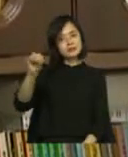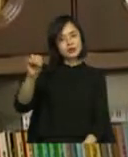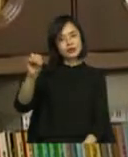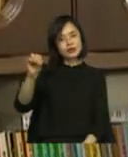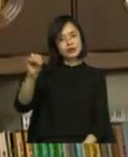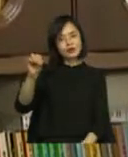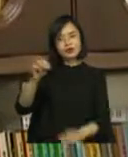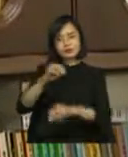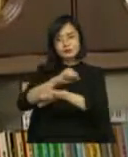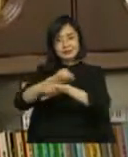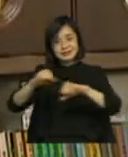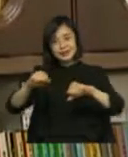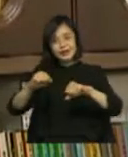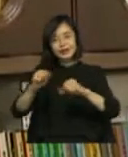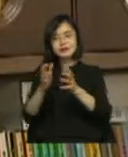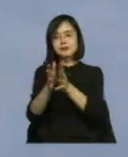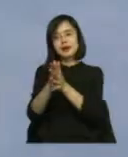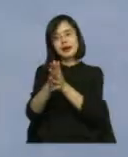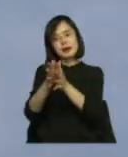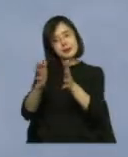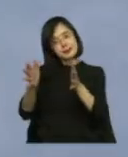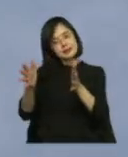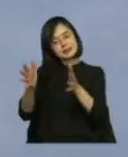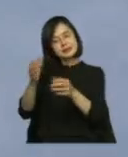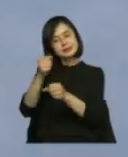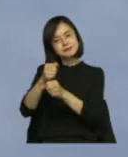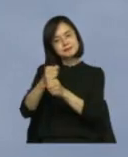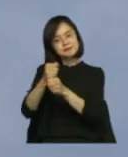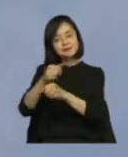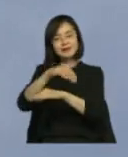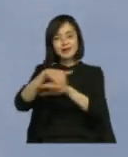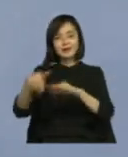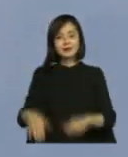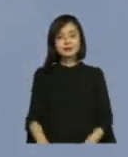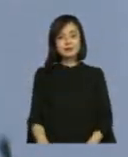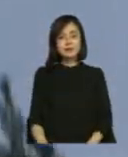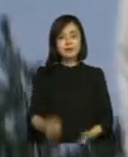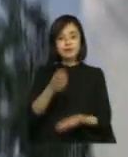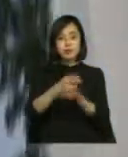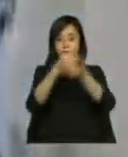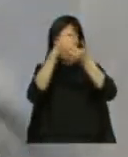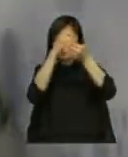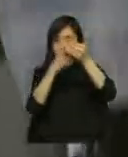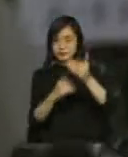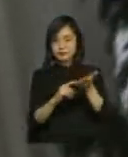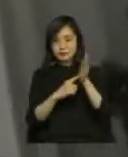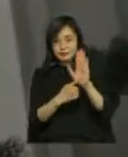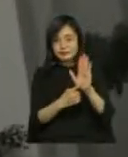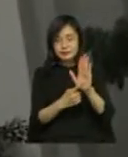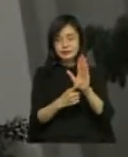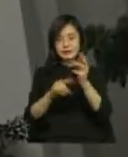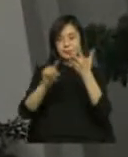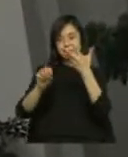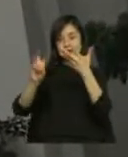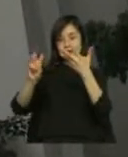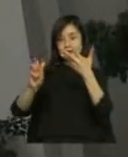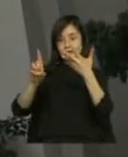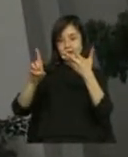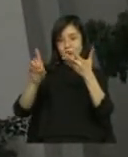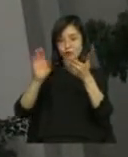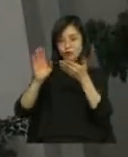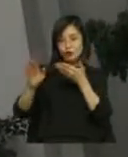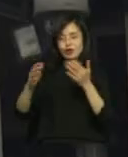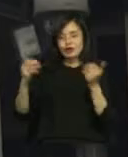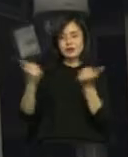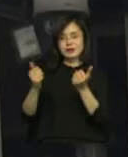담은 조례안을 개정 발의하게 됐습니다. 발의된 조례안은 오는 31일부터 개최되는 제283회